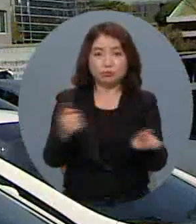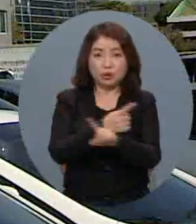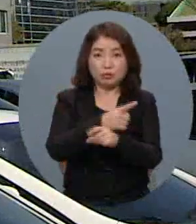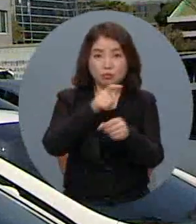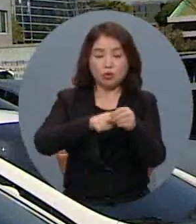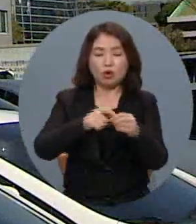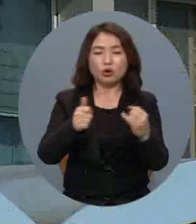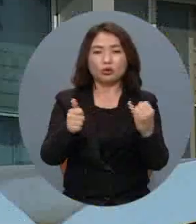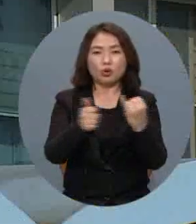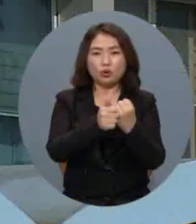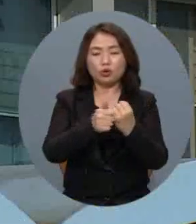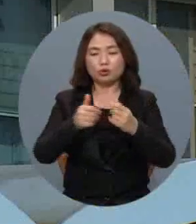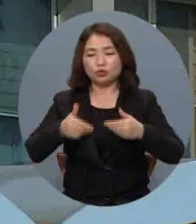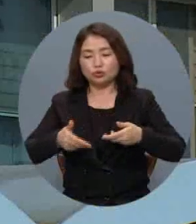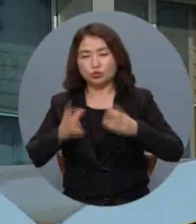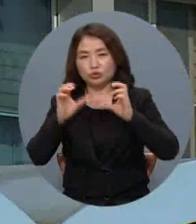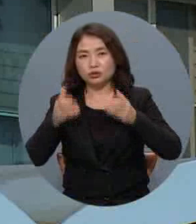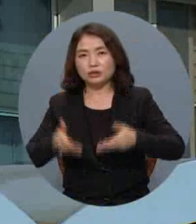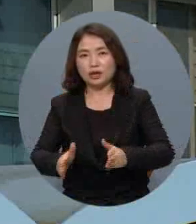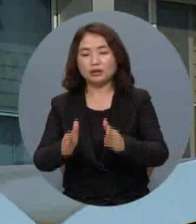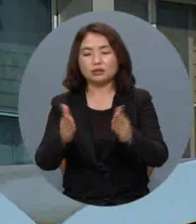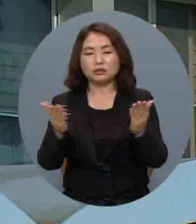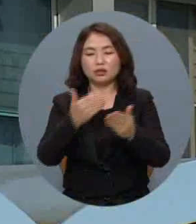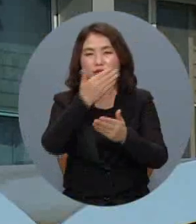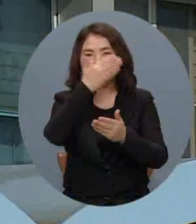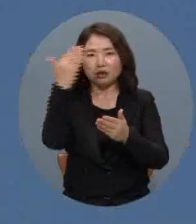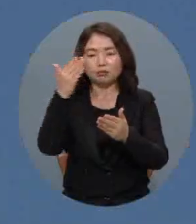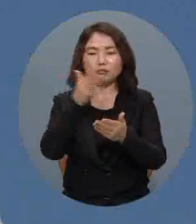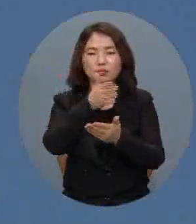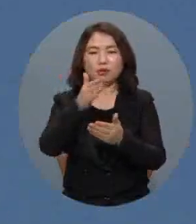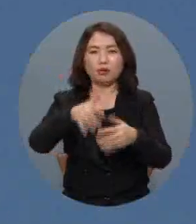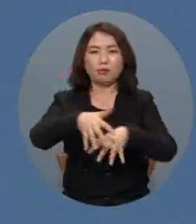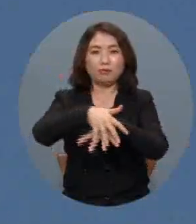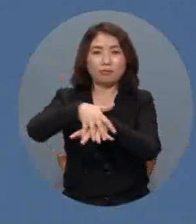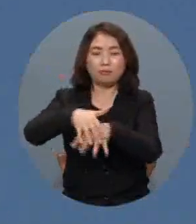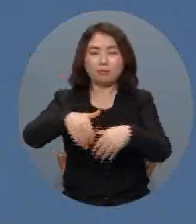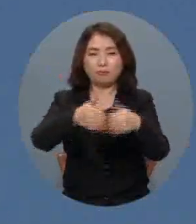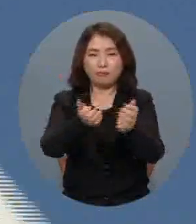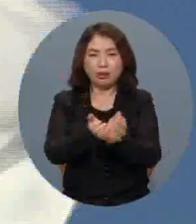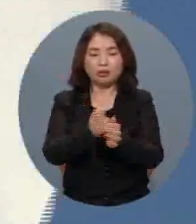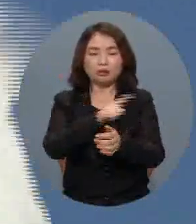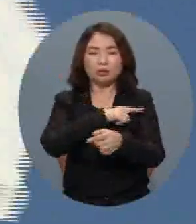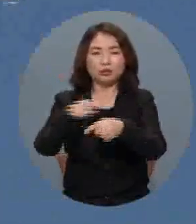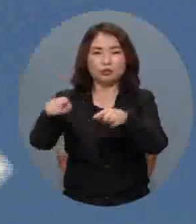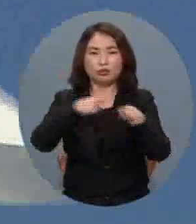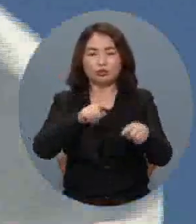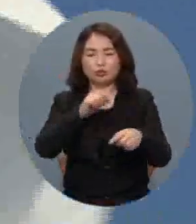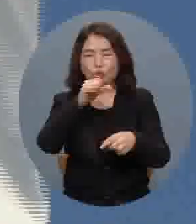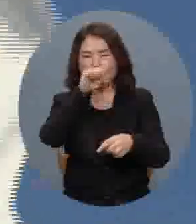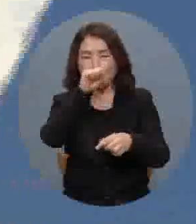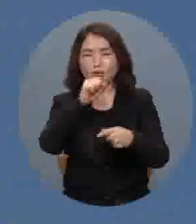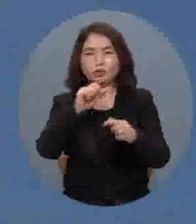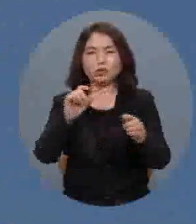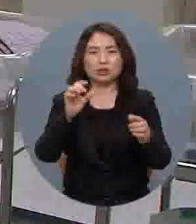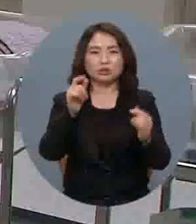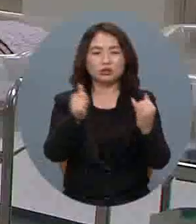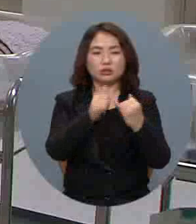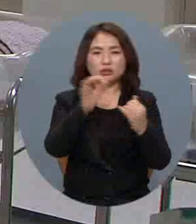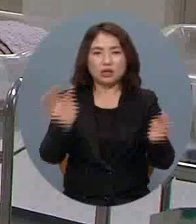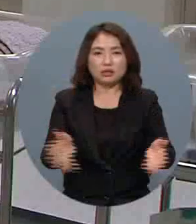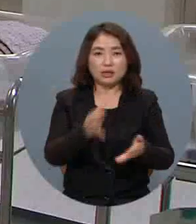결혼 출산 그리고 청년 전담 부서를 만들고 전국에서 가장 높은 수준의 출산 장려금 의